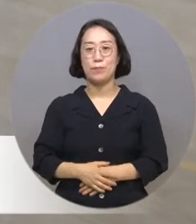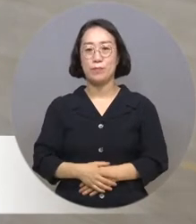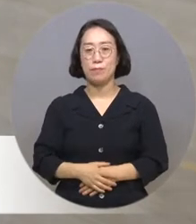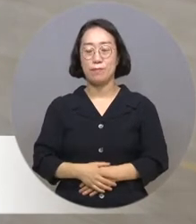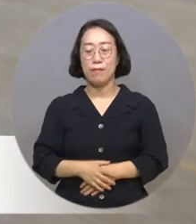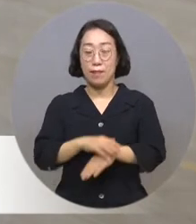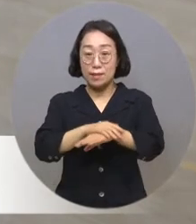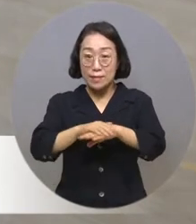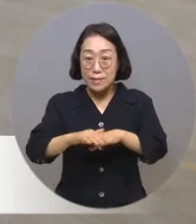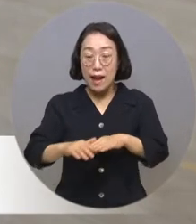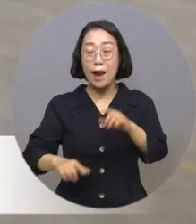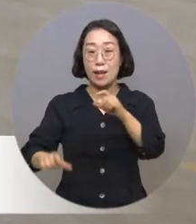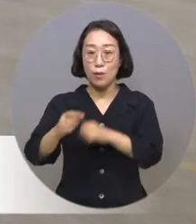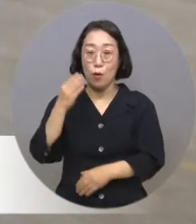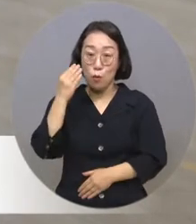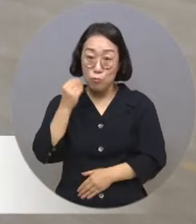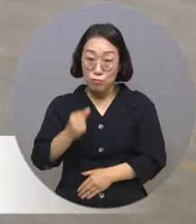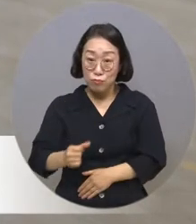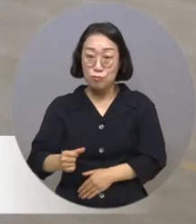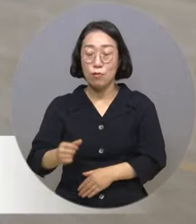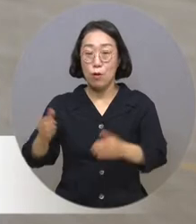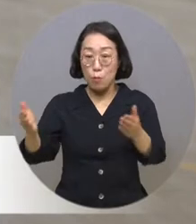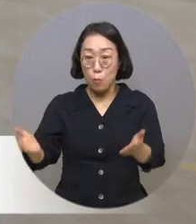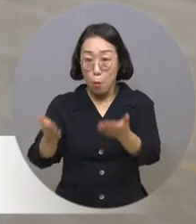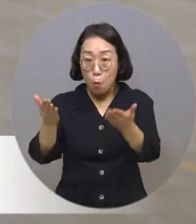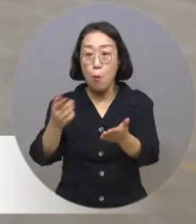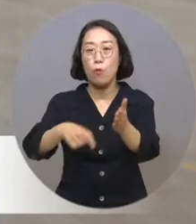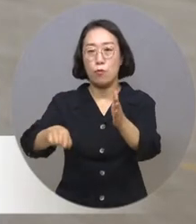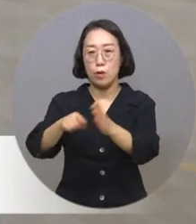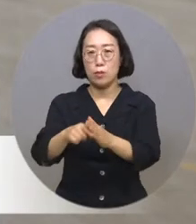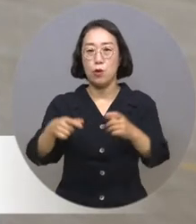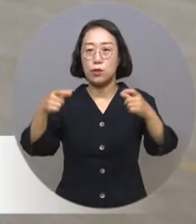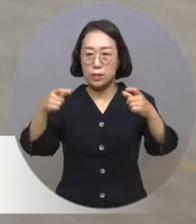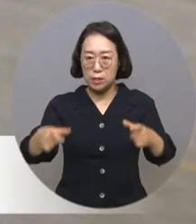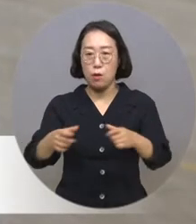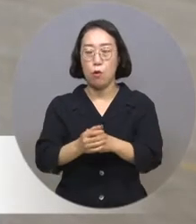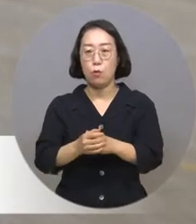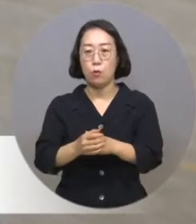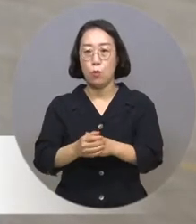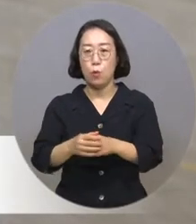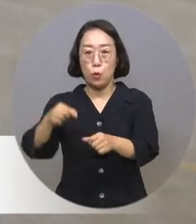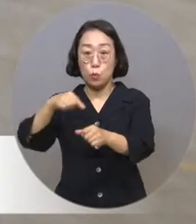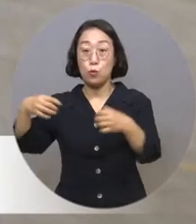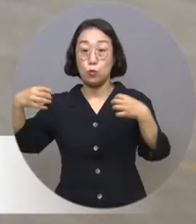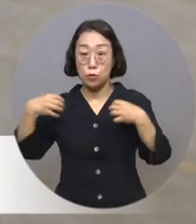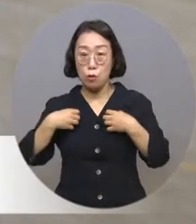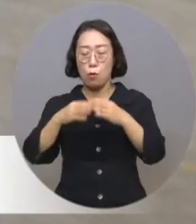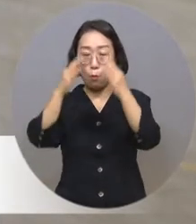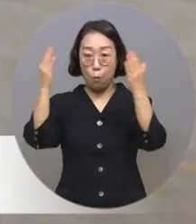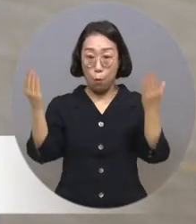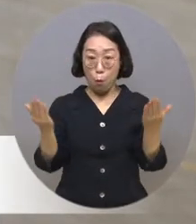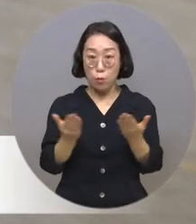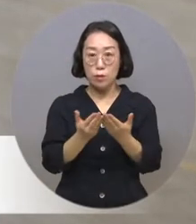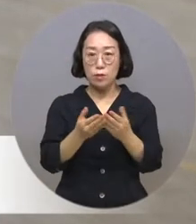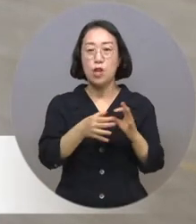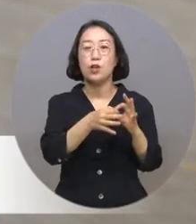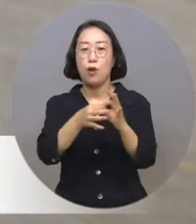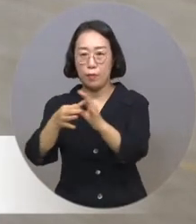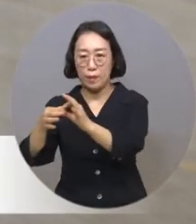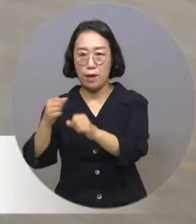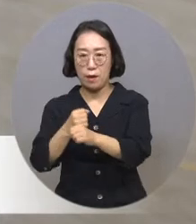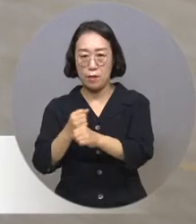이게 활성화가 될 수 있도록 시의회, 그리고 지자체, 그리고 교육청까지 이런 모든 사업들이 연계가 돼서